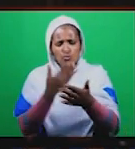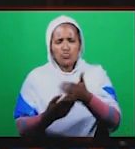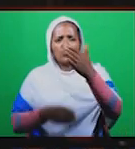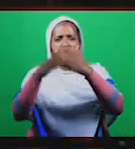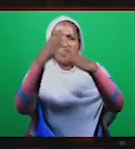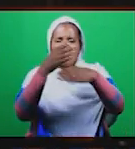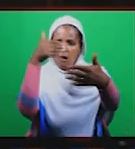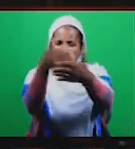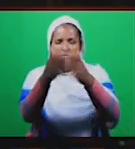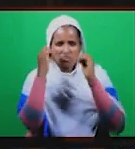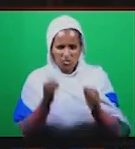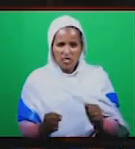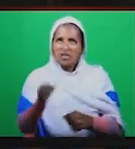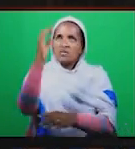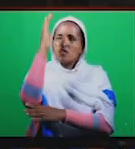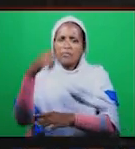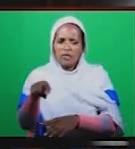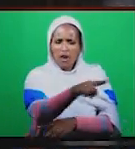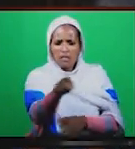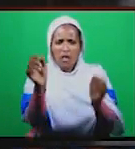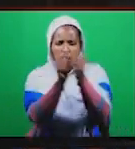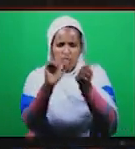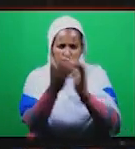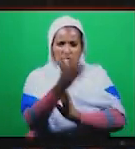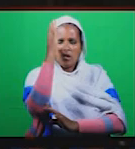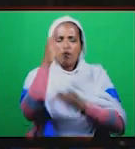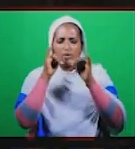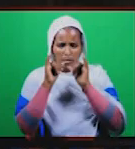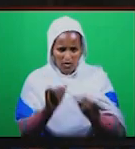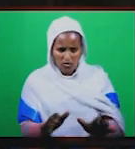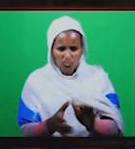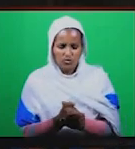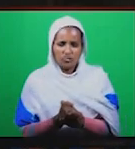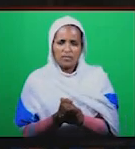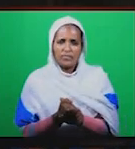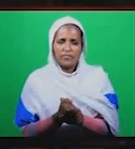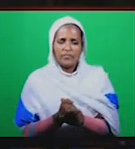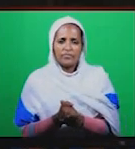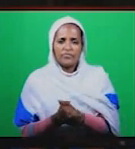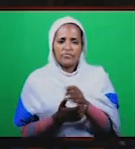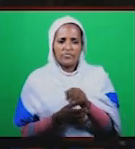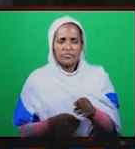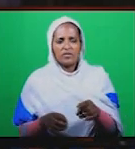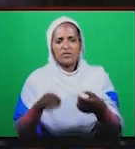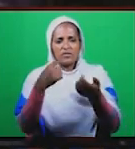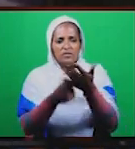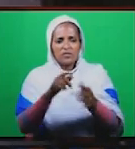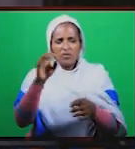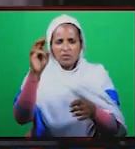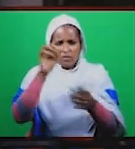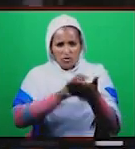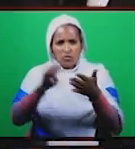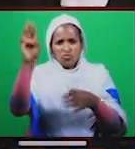ይህንን እያደረጋችሁ ከቀጠላችሁ ከዚህ የበለጠ ጥሩ ደረጃ ላይ ትደርሳላችሁ። እግዚአብሔር ከእናንተ ጋር